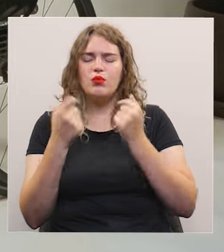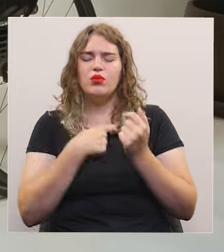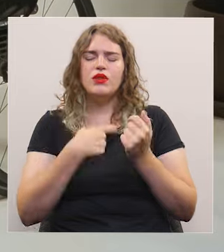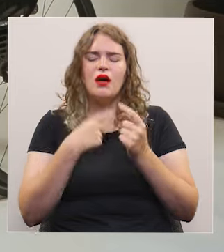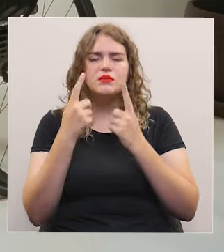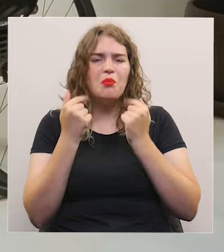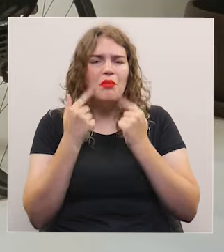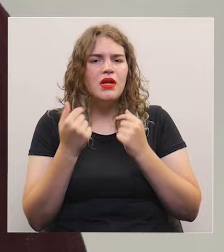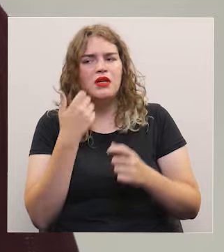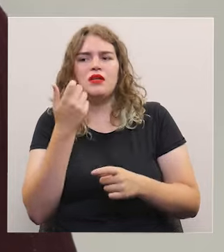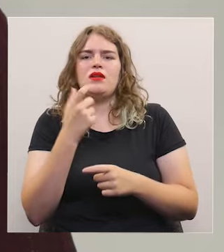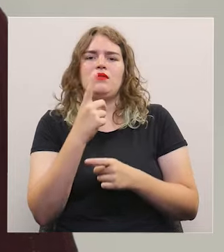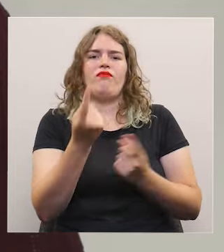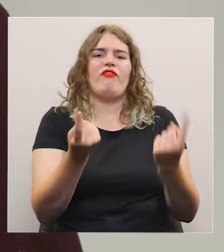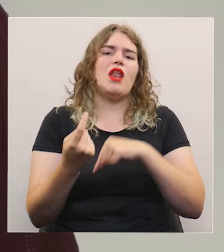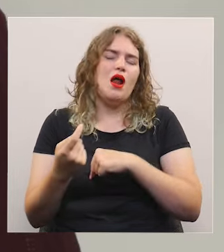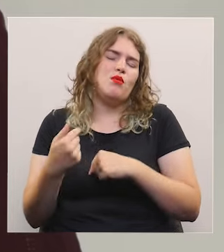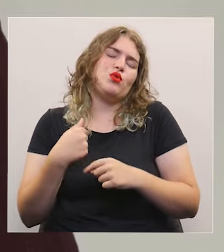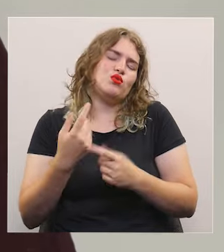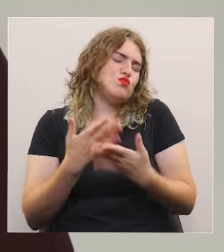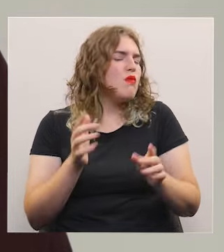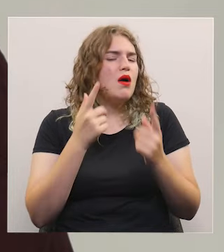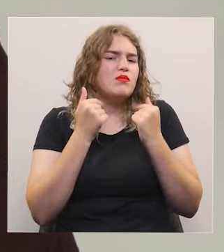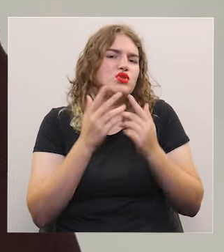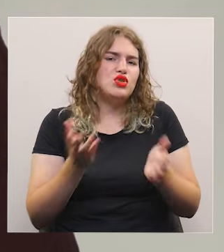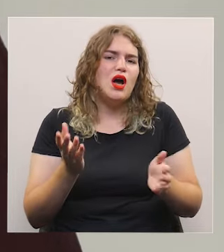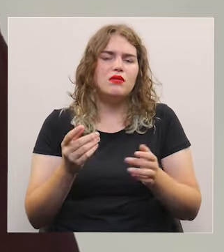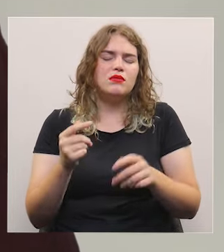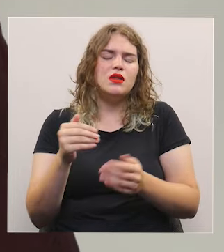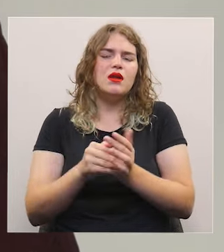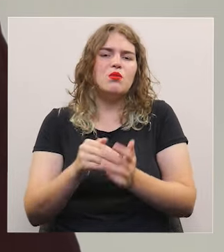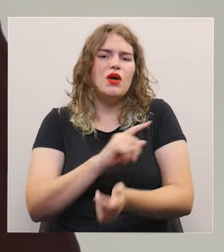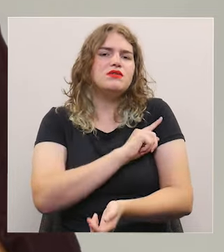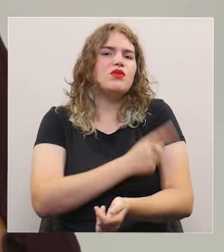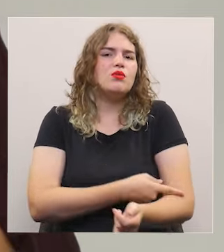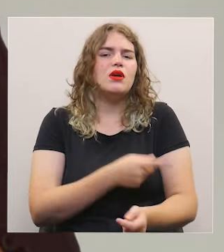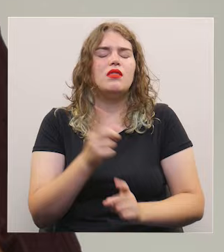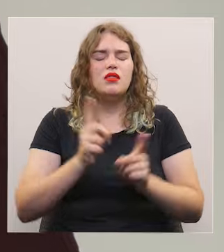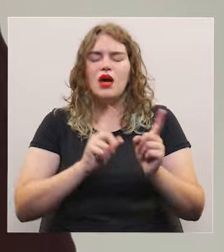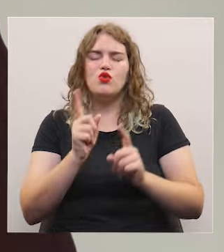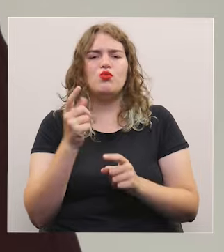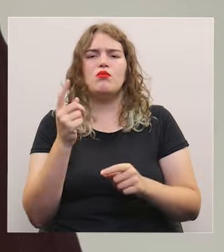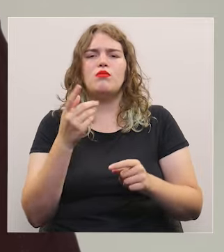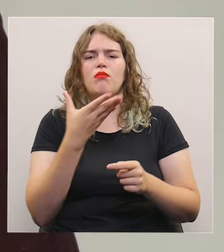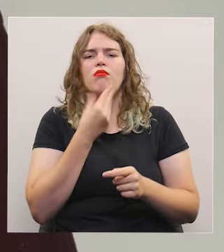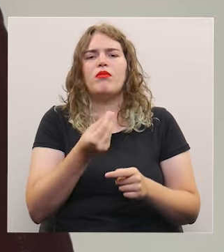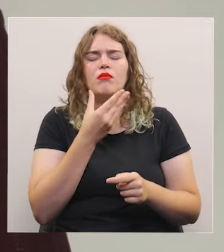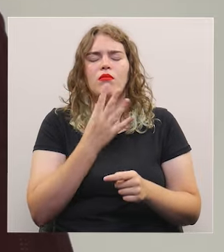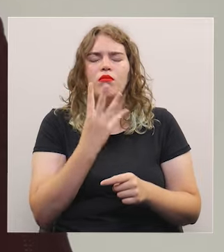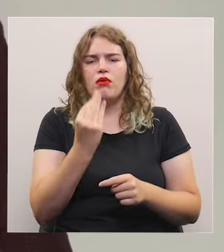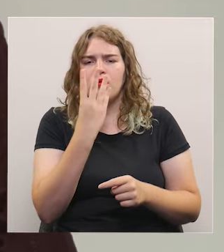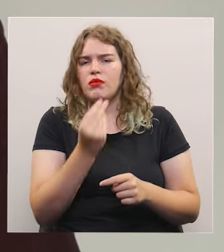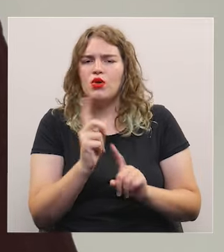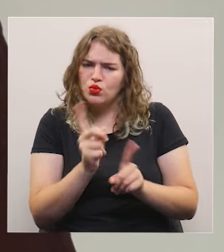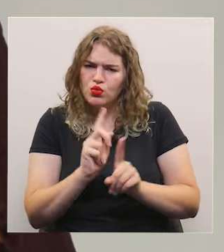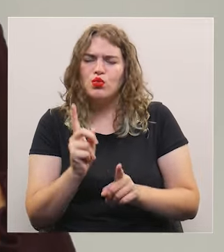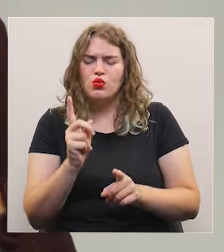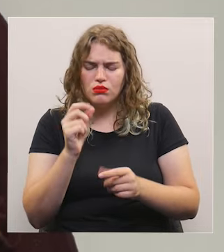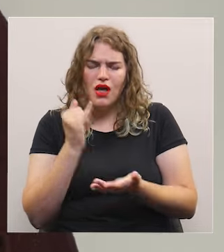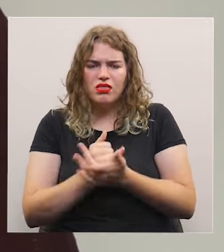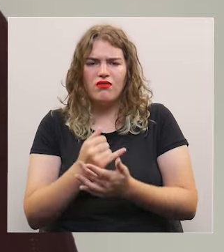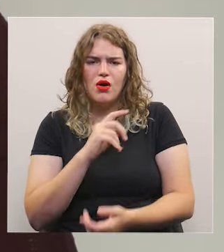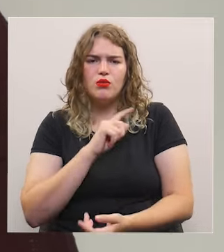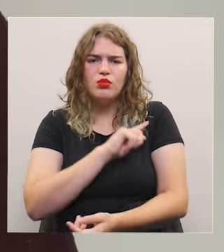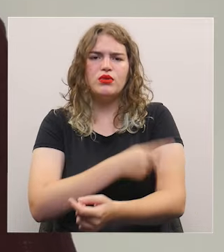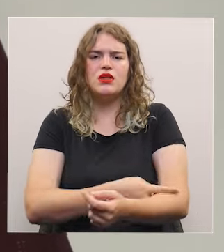fiu puternică. Da. Eram, dar așa și eram. Deci nu e că mă prefăceam, da, pentru că Dumnezeu îmi dădea puterea aceea. Deci eu, dacă mă uit acum la drumul